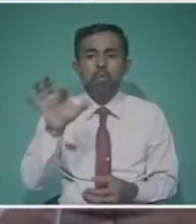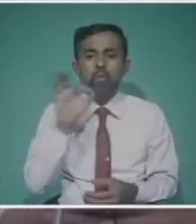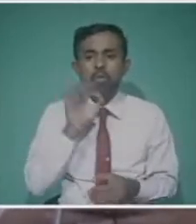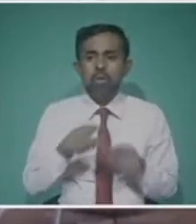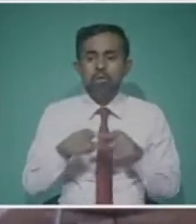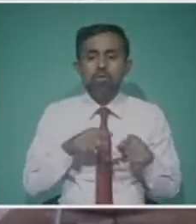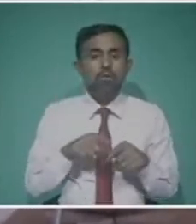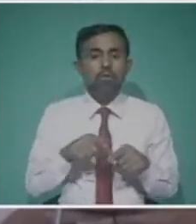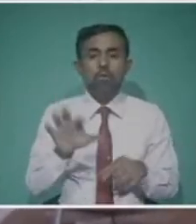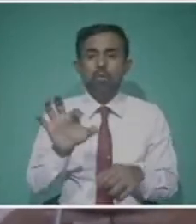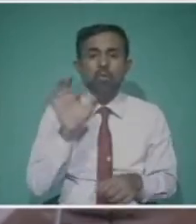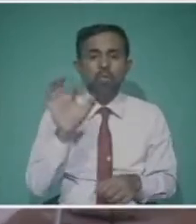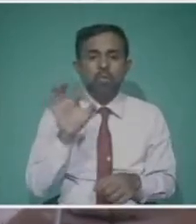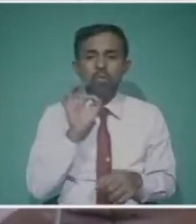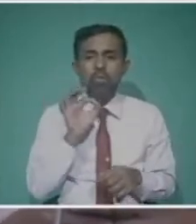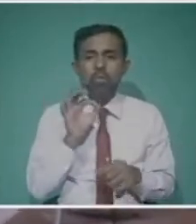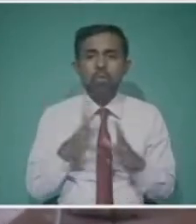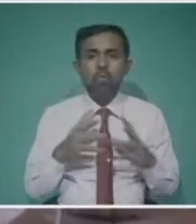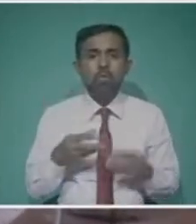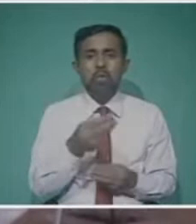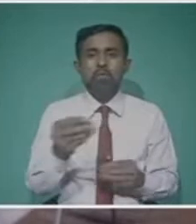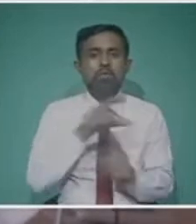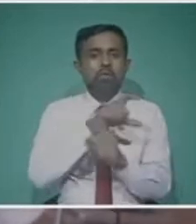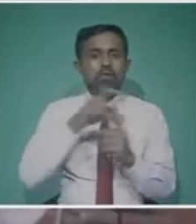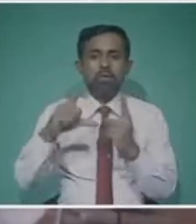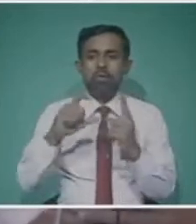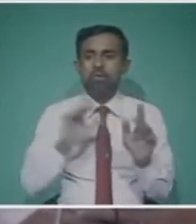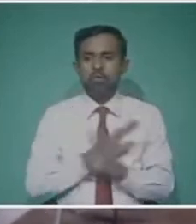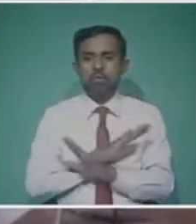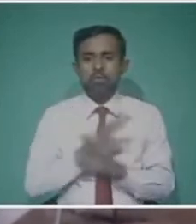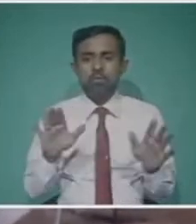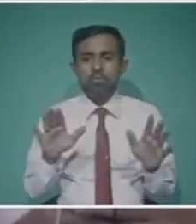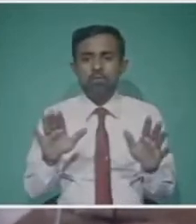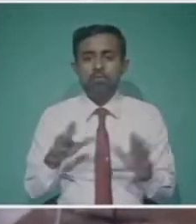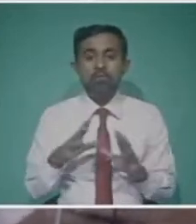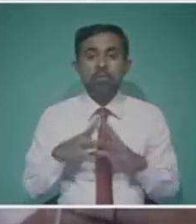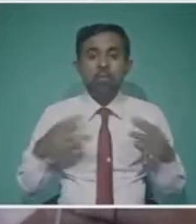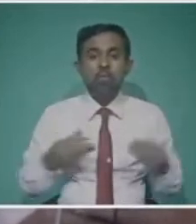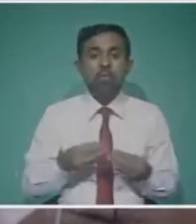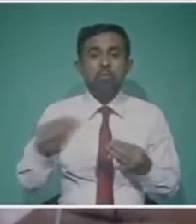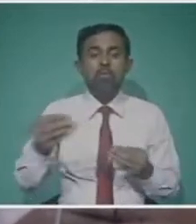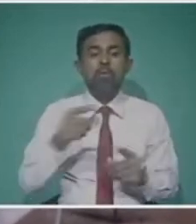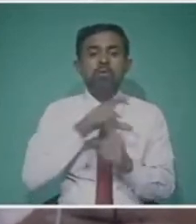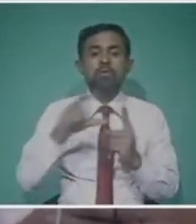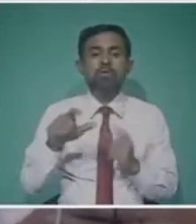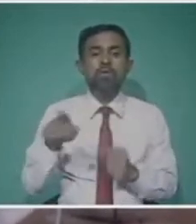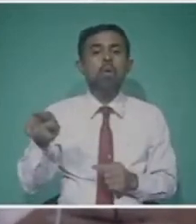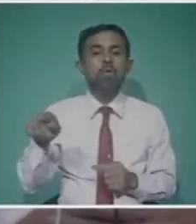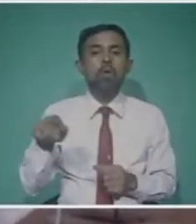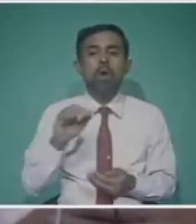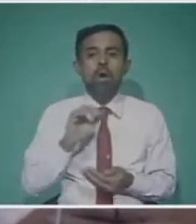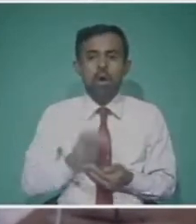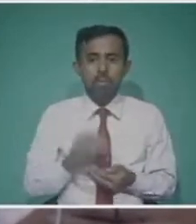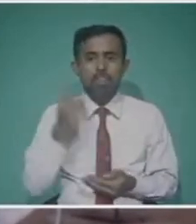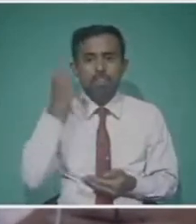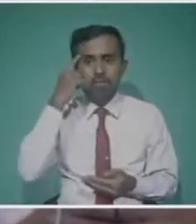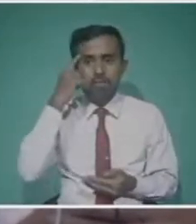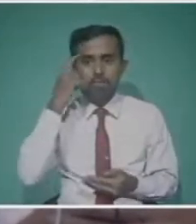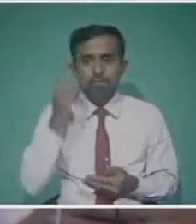මේ බඩු මලු තෝරගන්න බඩු බෙදන සංස්කෘතිය නෙවෙයි මේ බඩු බෙදන සංස්කෘතිය කාගේ ගාවද කියලා තියෙන්නේ අපි